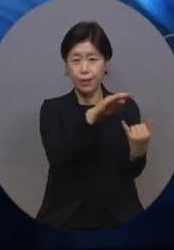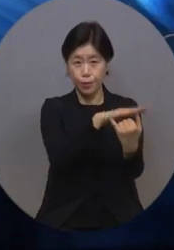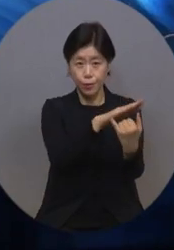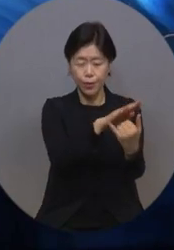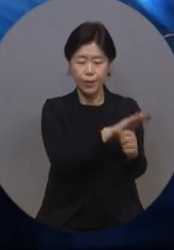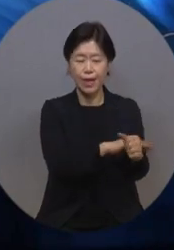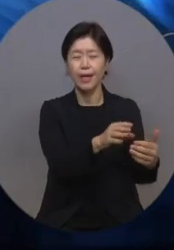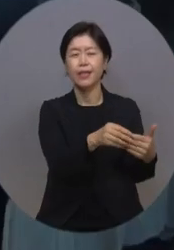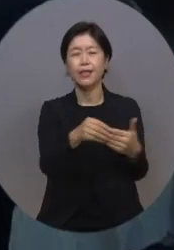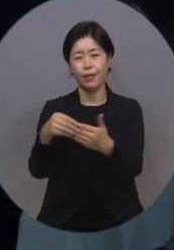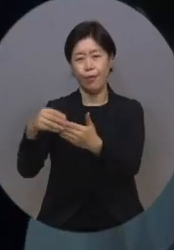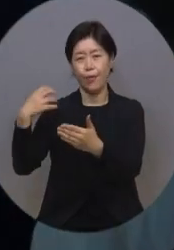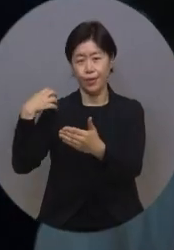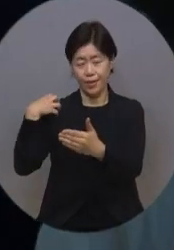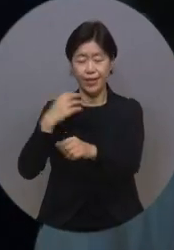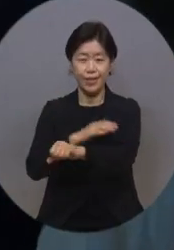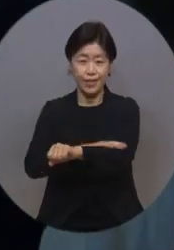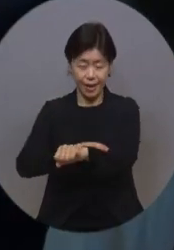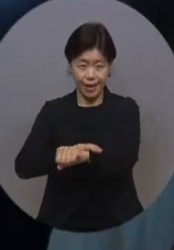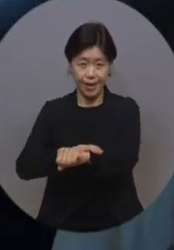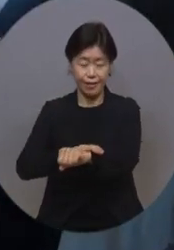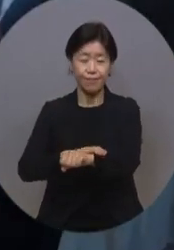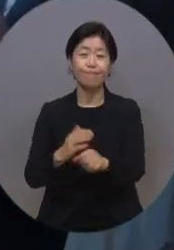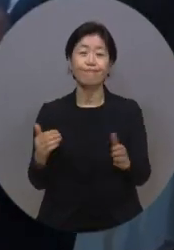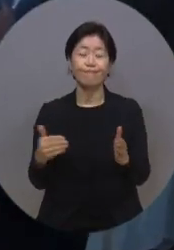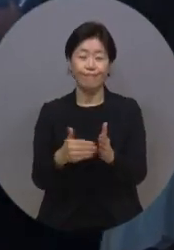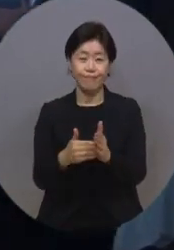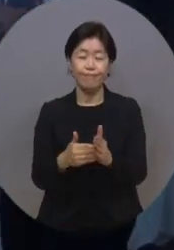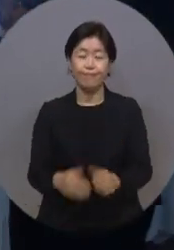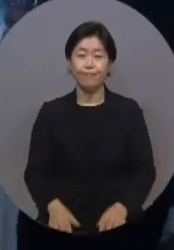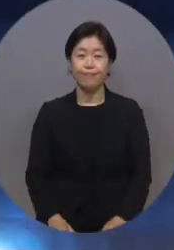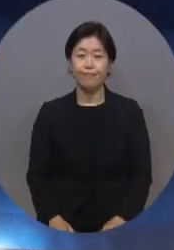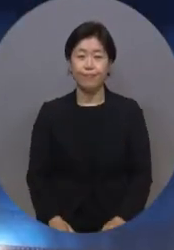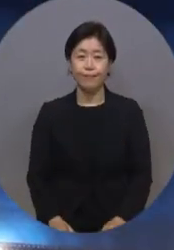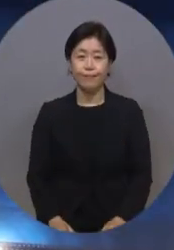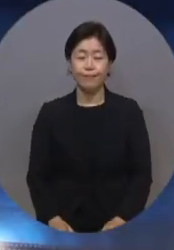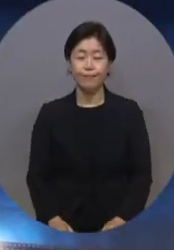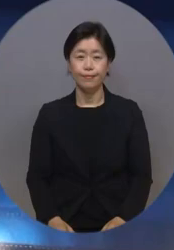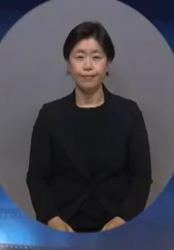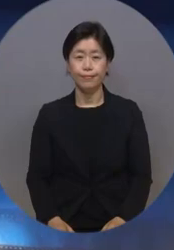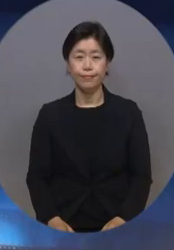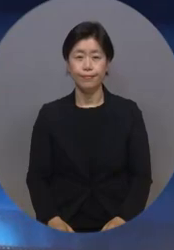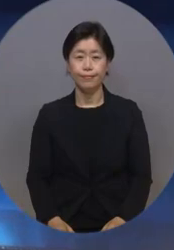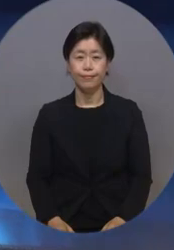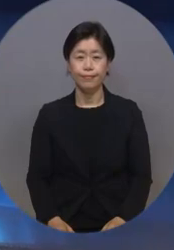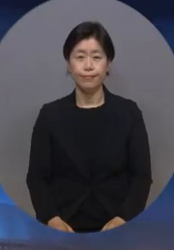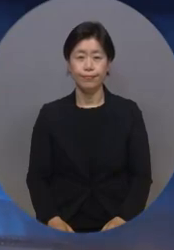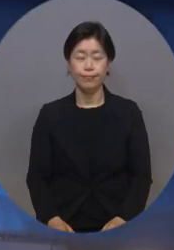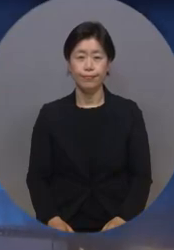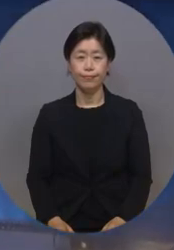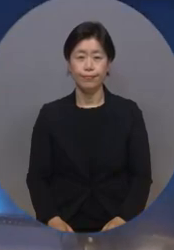역할을 톡톡히 하는 지역의 명물로 자리 잡아가고 있습니다. 복지TV 경기방송 정은선입니다.